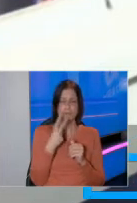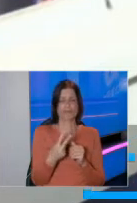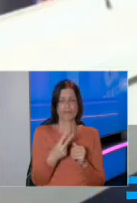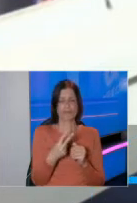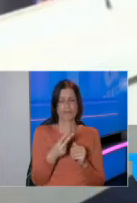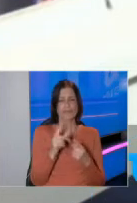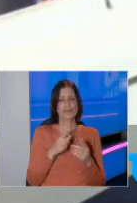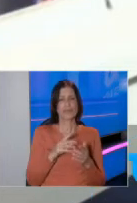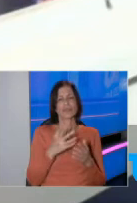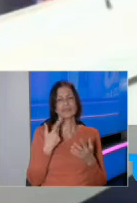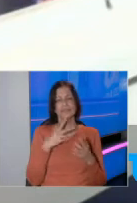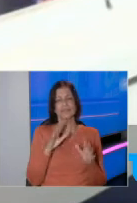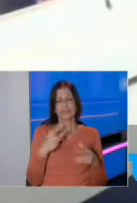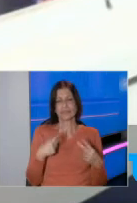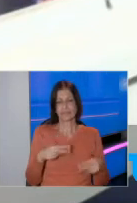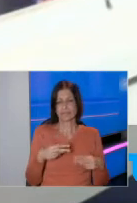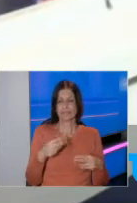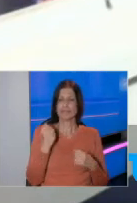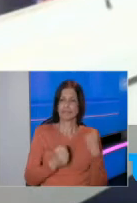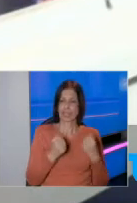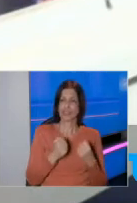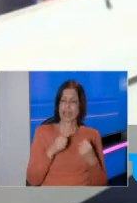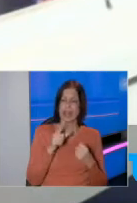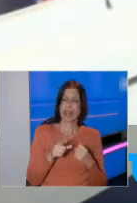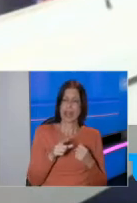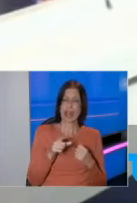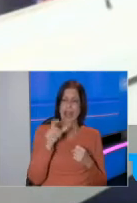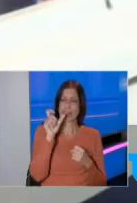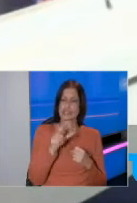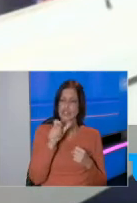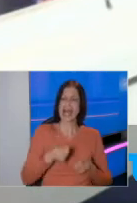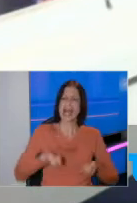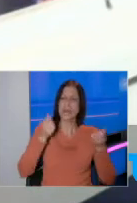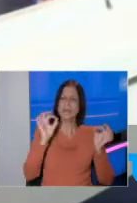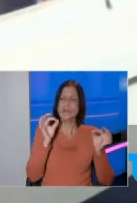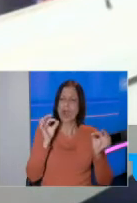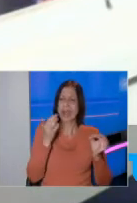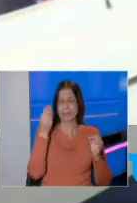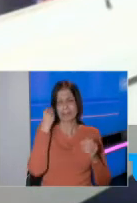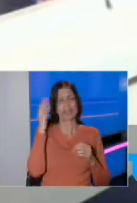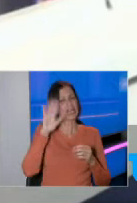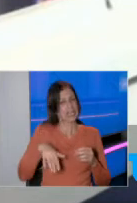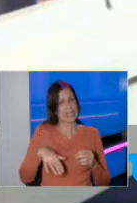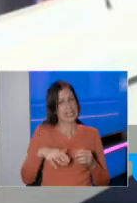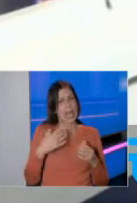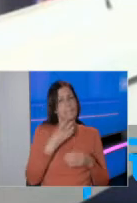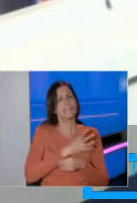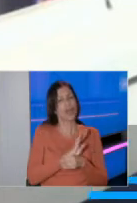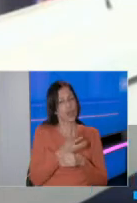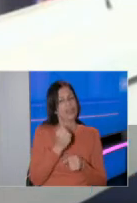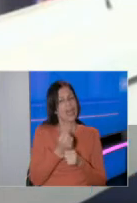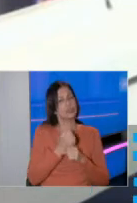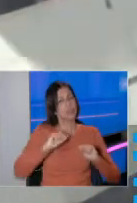מאוד רועדת לאנשי חינוך, בעיקר בבתי הספר הרגילים. צריך לציין שגם בקורונה נעשו מאמצים מאוד מאוד